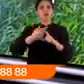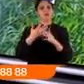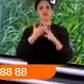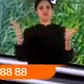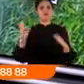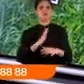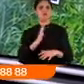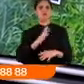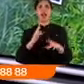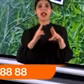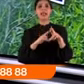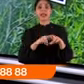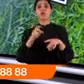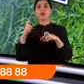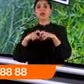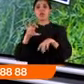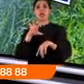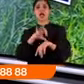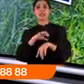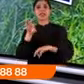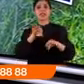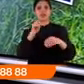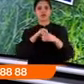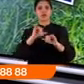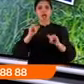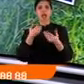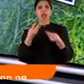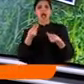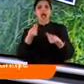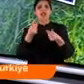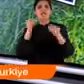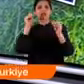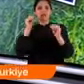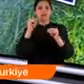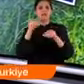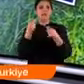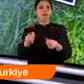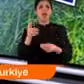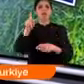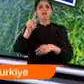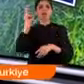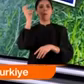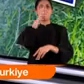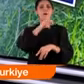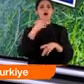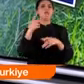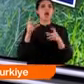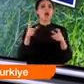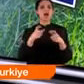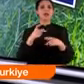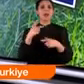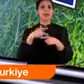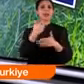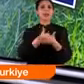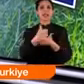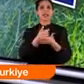büyük. Kemoterapi ve radyoterapi sırasında ağrıları dindiren mavi akrep zehri bağışıklığı artırmada da çok önemli bir rol oynuyor.